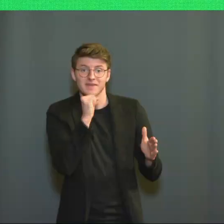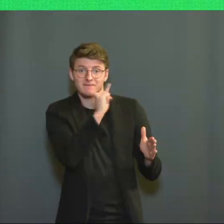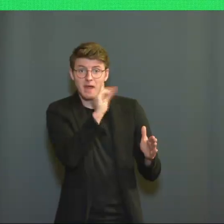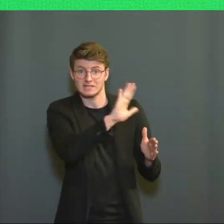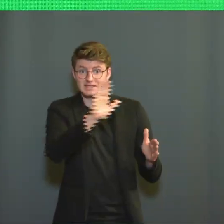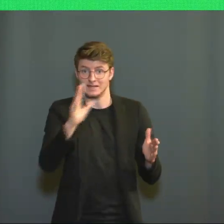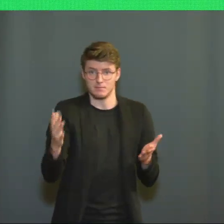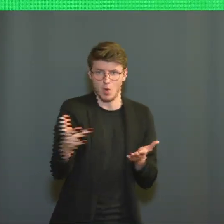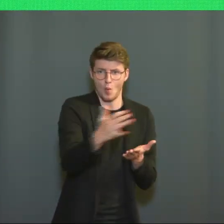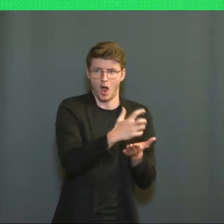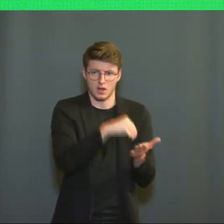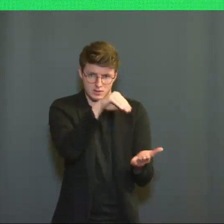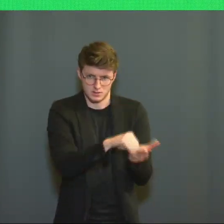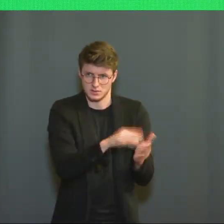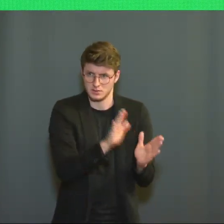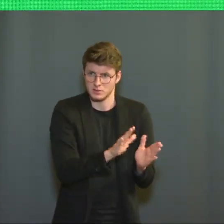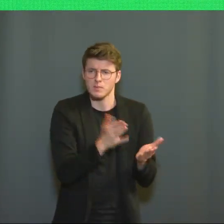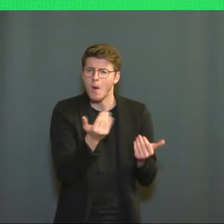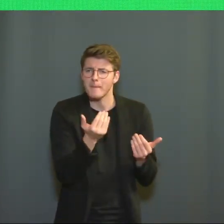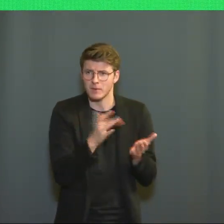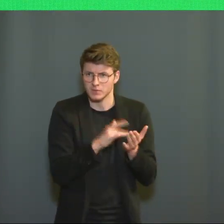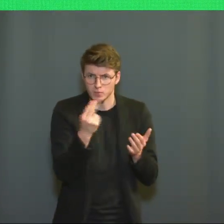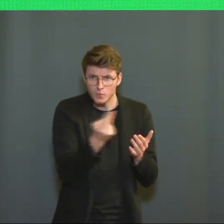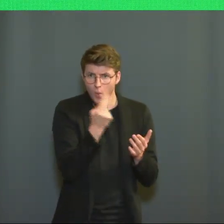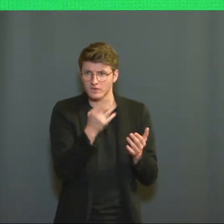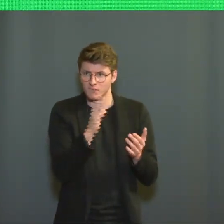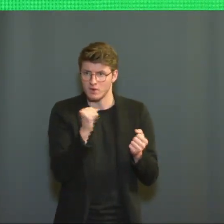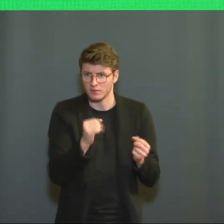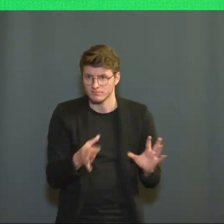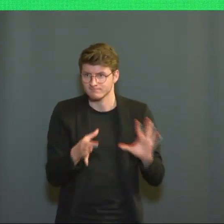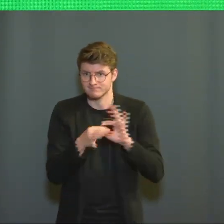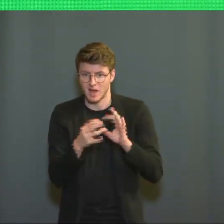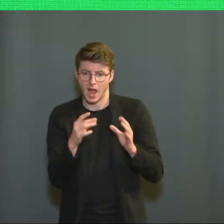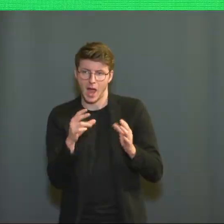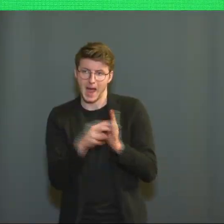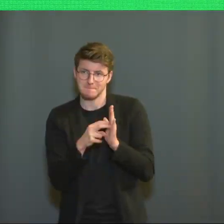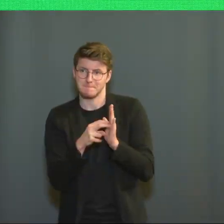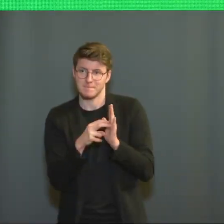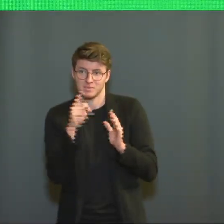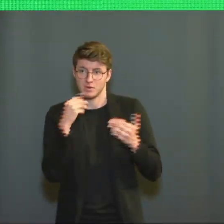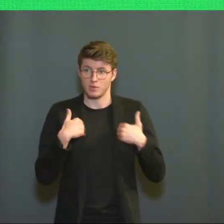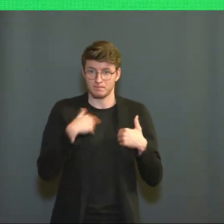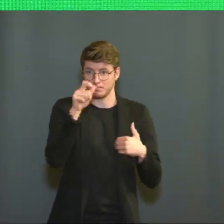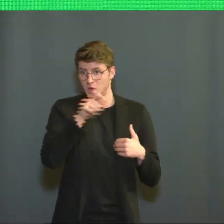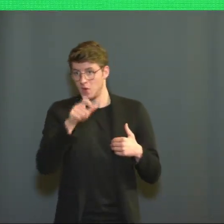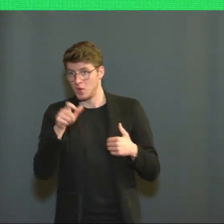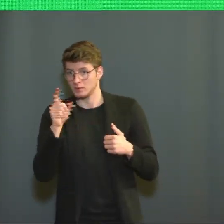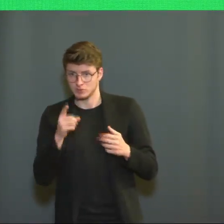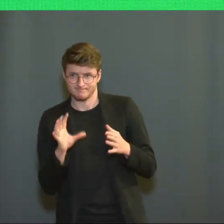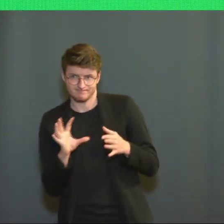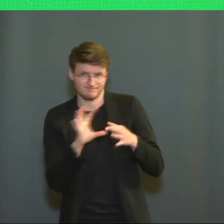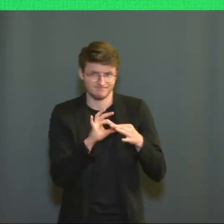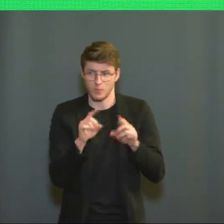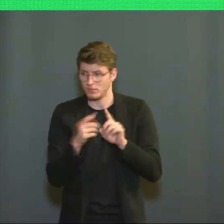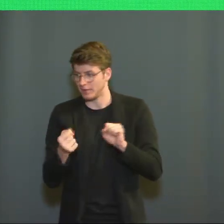Want natuurlijk moeten we de link kunnen leggen tussen de applicatiegebruiker en de test. En om die reden moeten